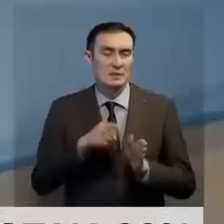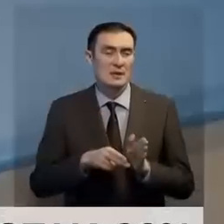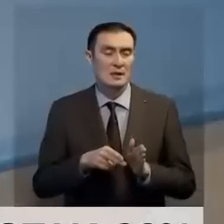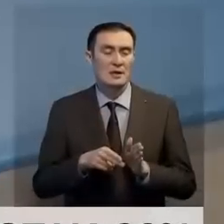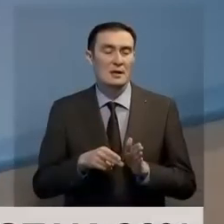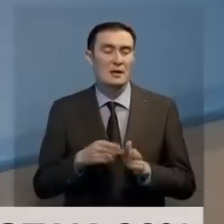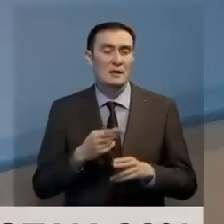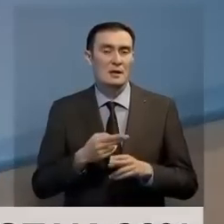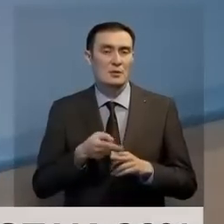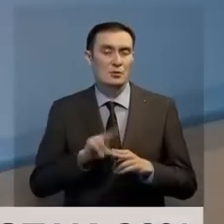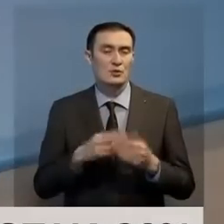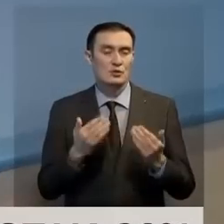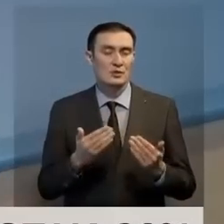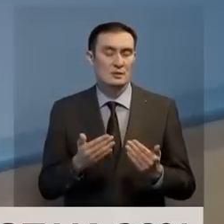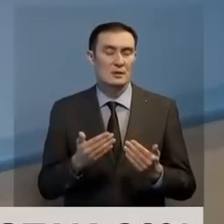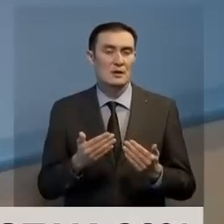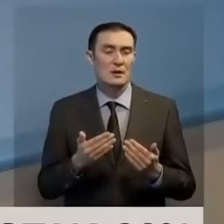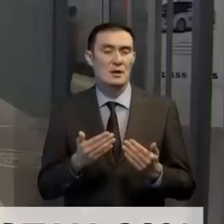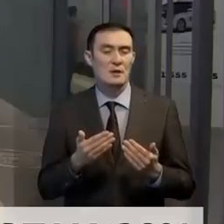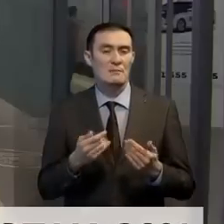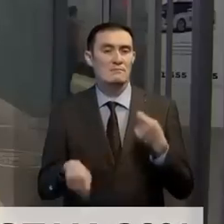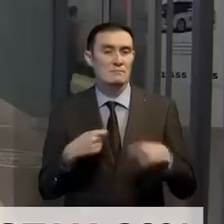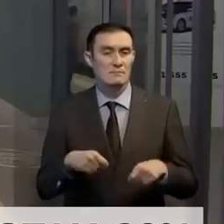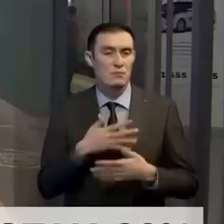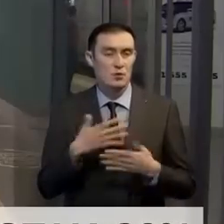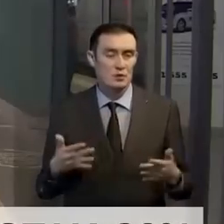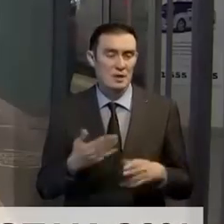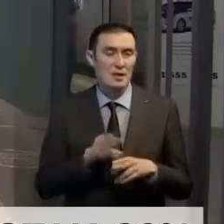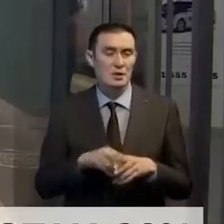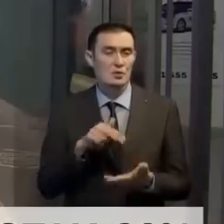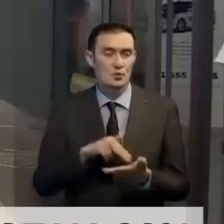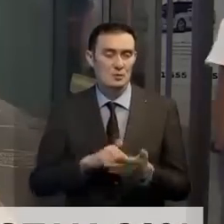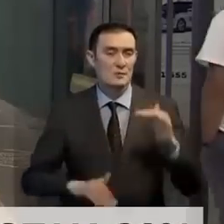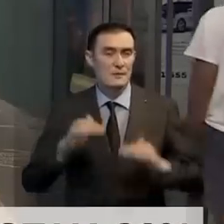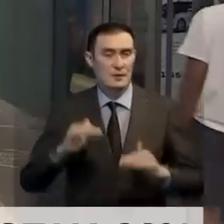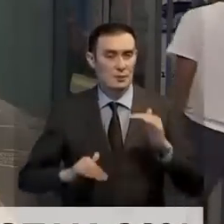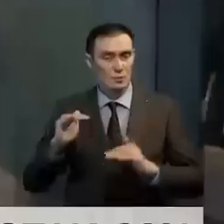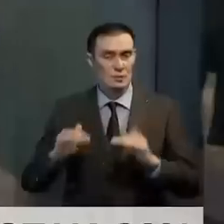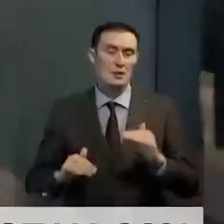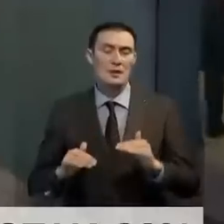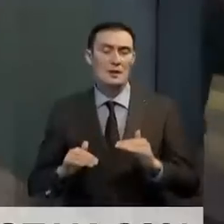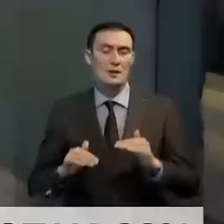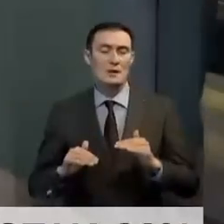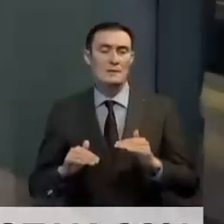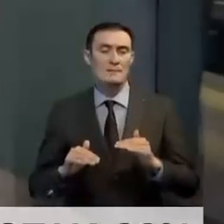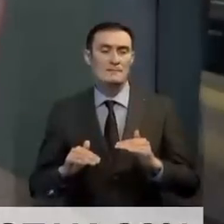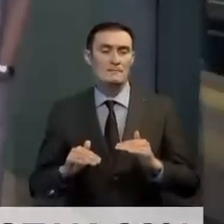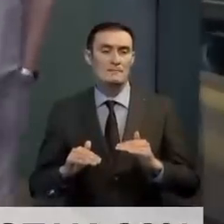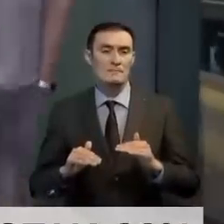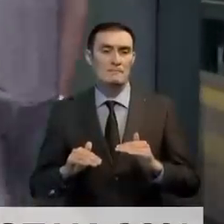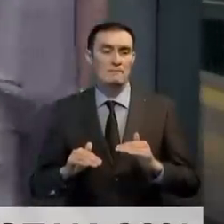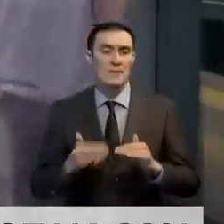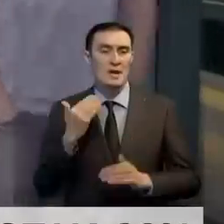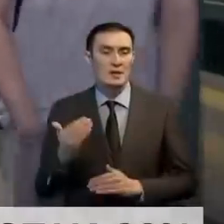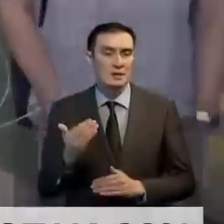в коммерческих направлениях. Коммерческие поезда, они цены варьируются в том плане, что они